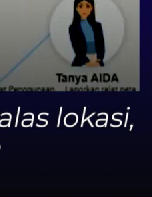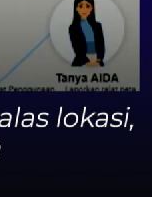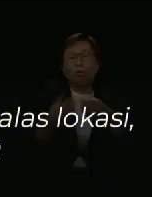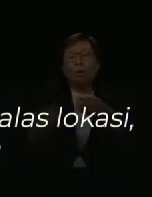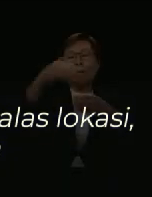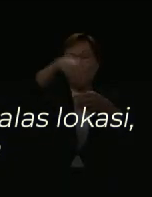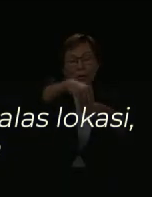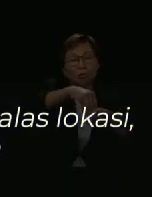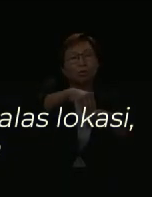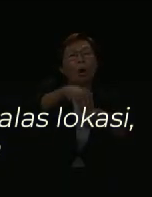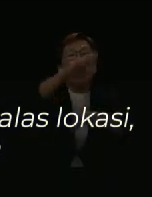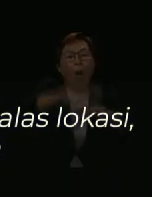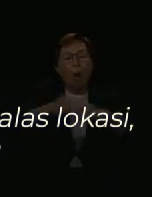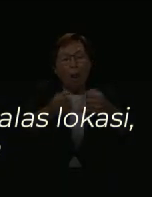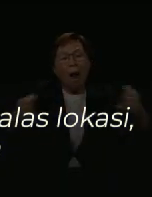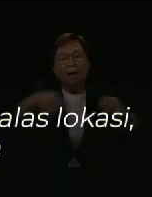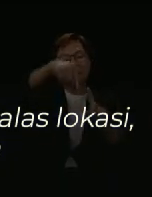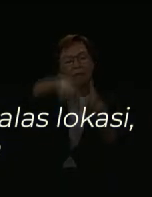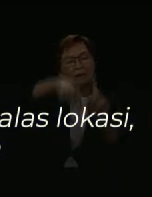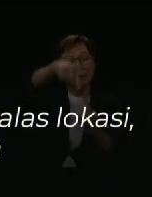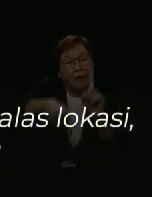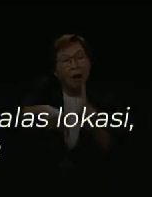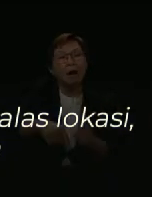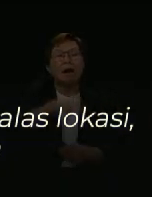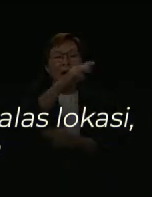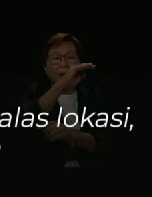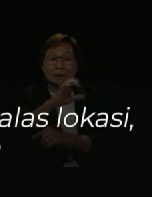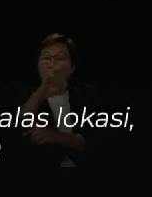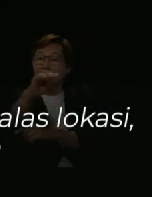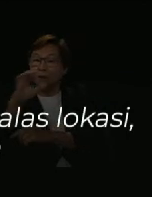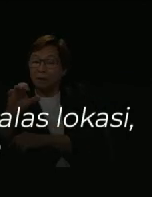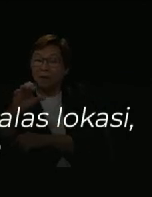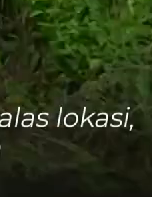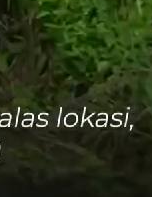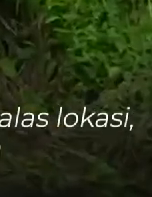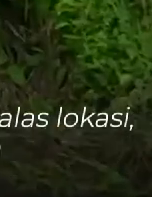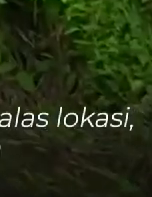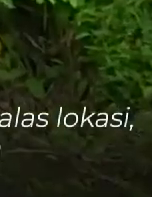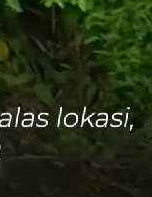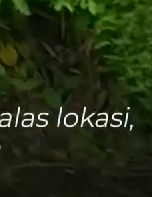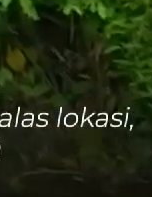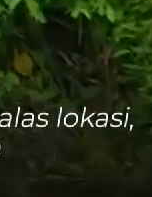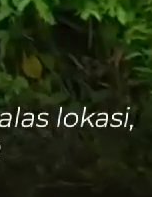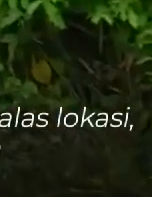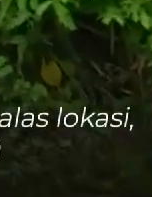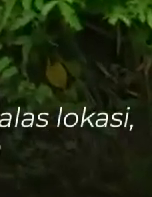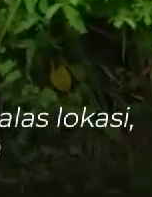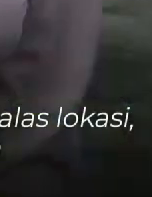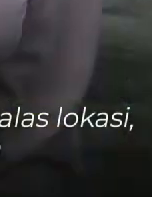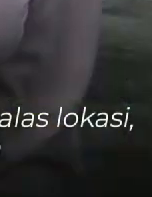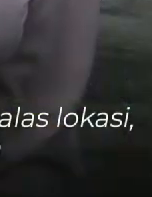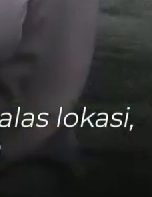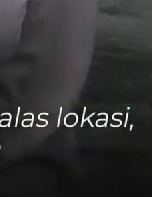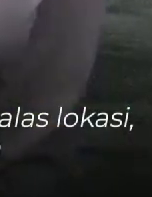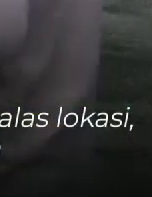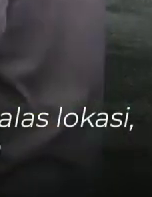online. Dan dengan cara demikian, MCMC ataupun Suruhanjaya Komunikasi dan Multimedia akan membuat pemantauan